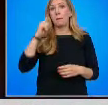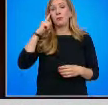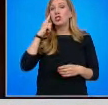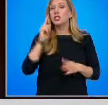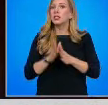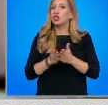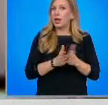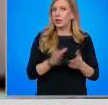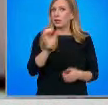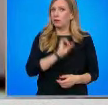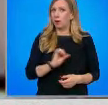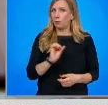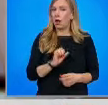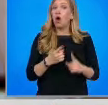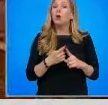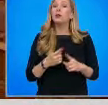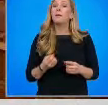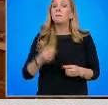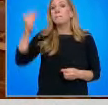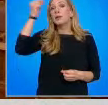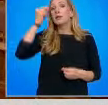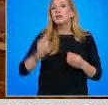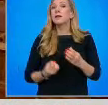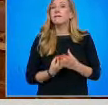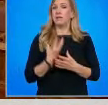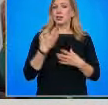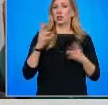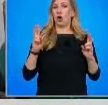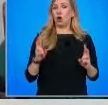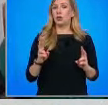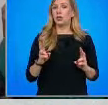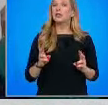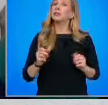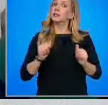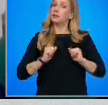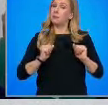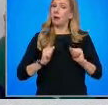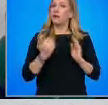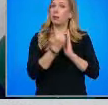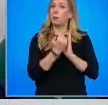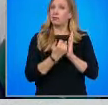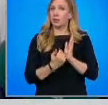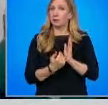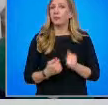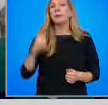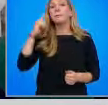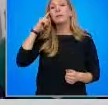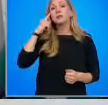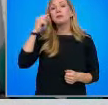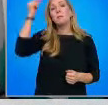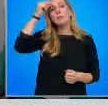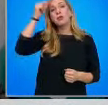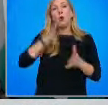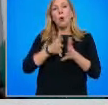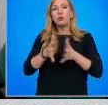време на разговорите от Български възход се защитили позицията да бъдат спазени правилата. Аз мисля, че българското общество има